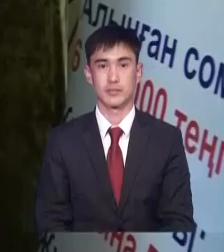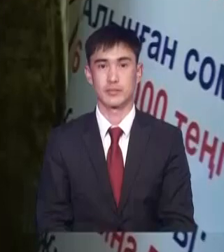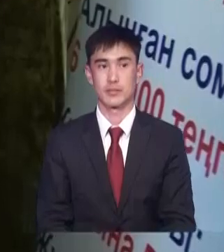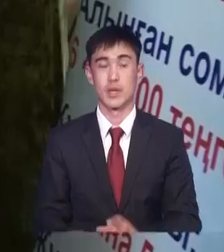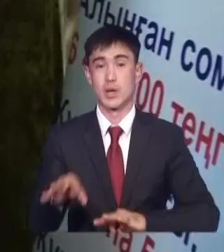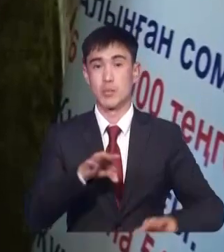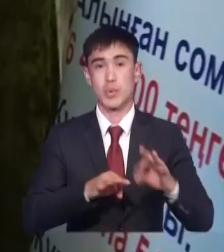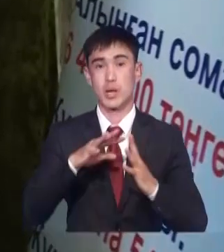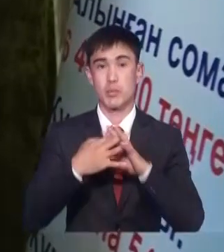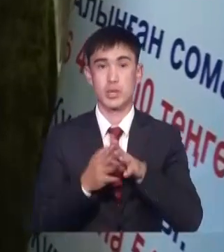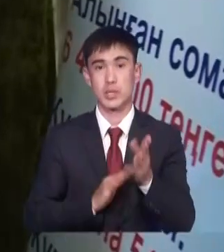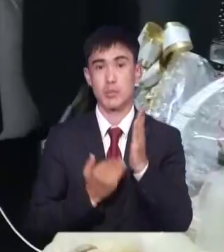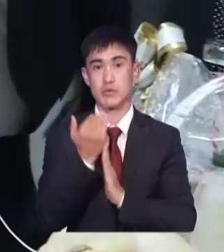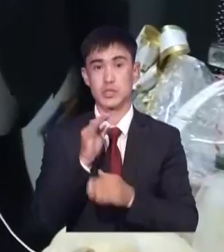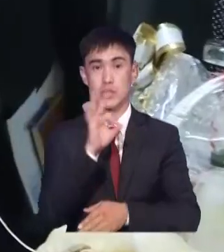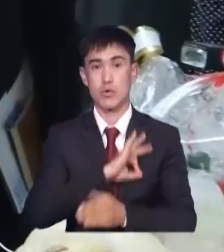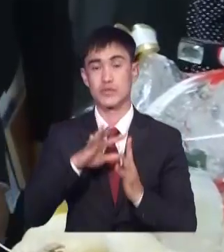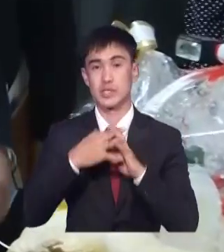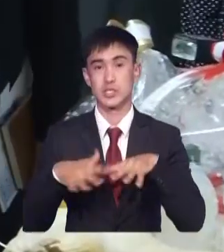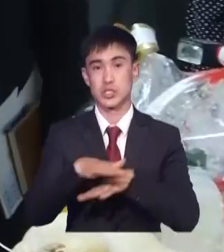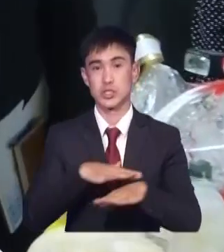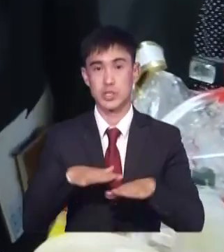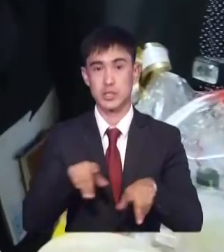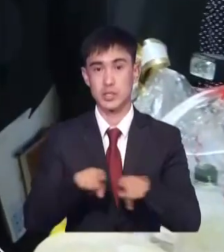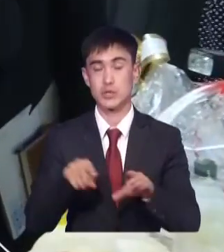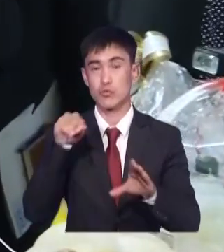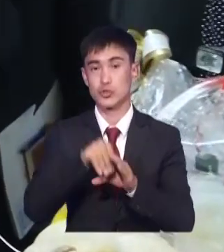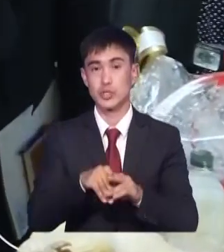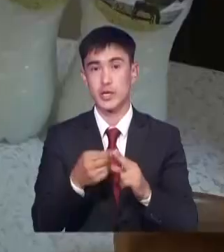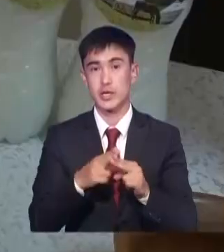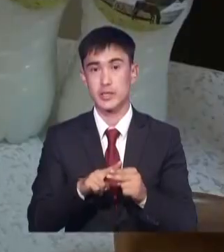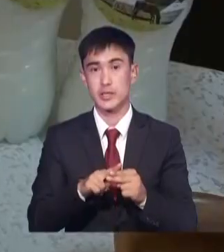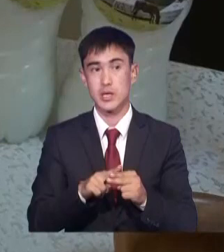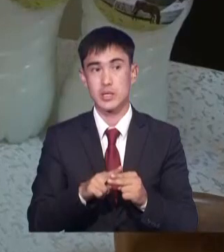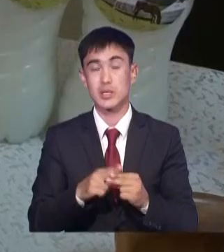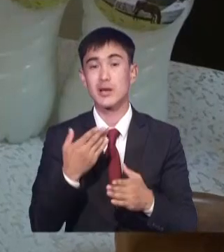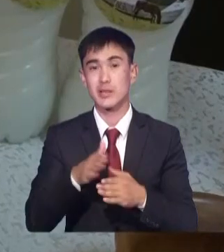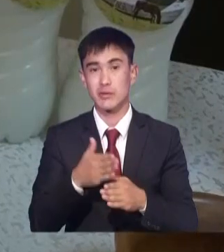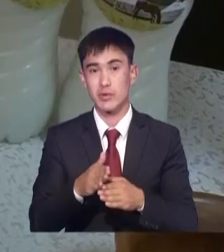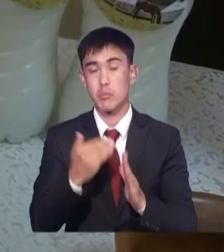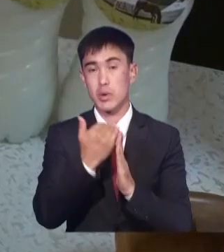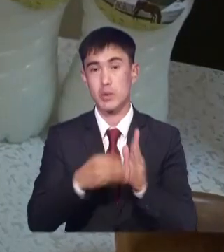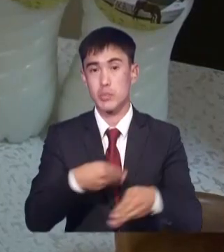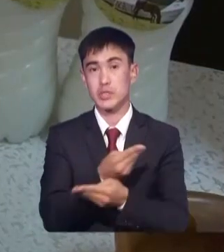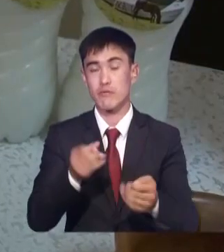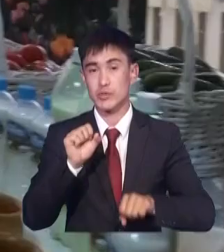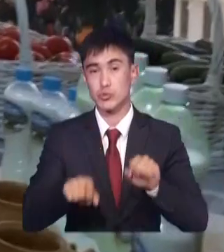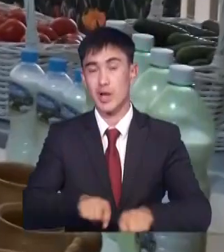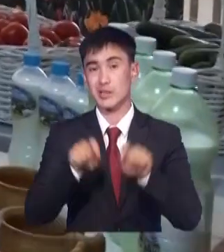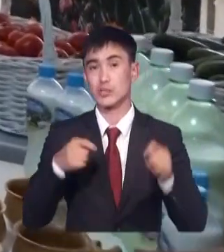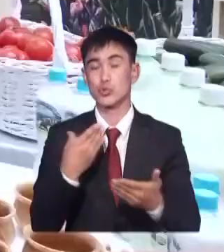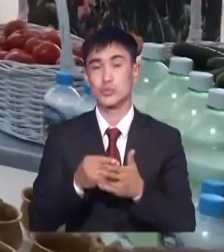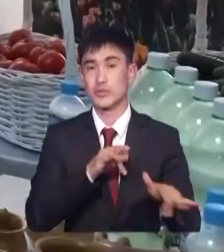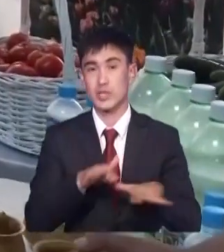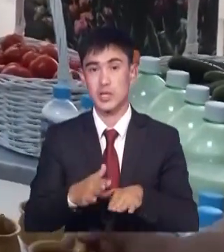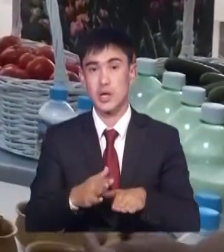Проект «Аул Аманаты» направлен на повышение доходов сельских жителей. Она также включает механизмы товарного кредитования. Программа предоставляет возможность открыть собственное